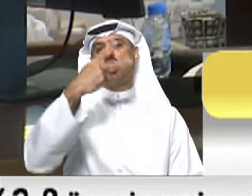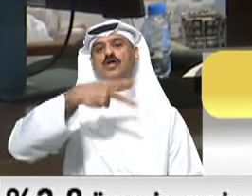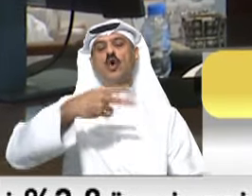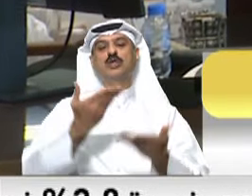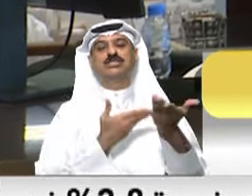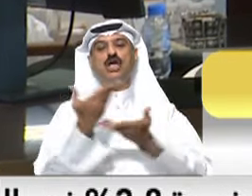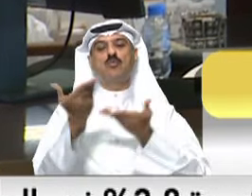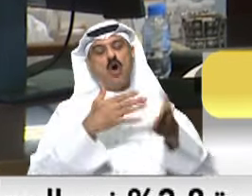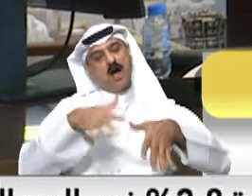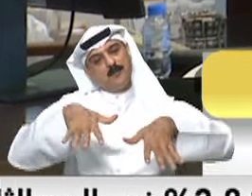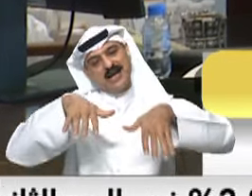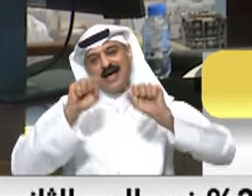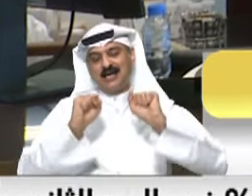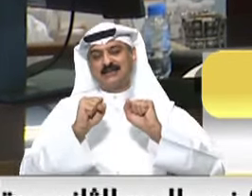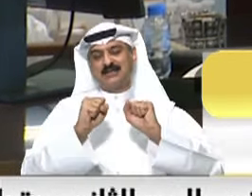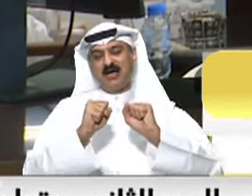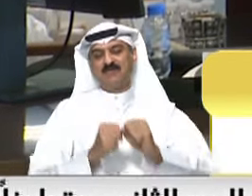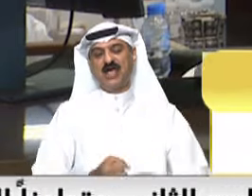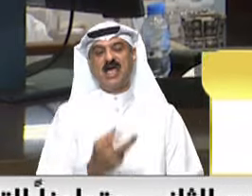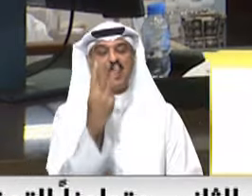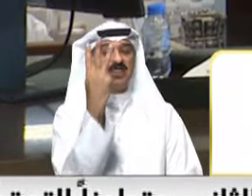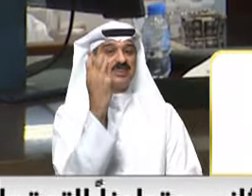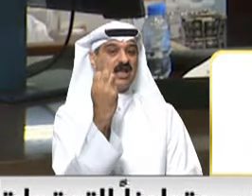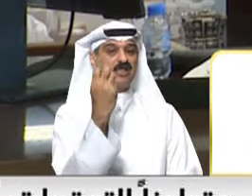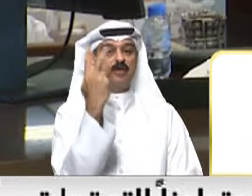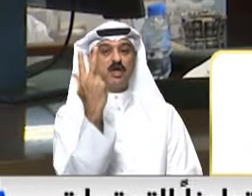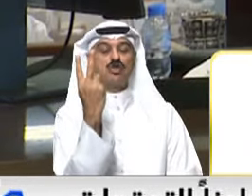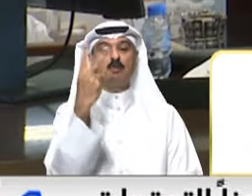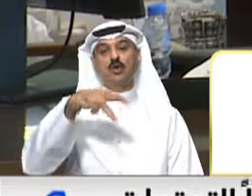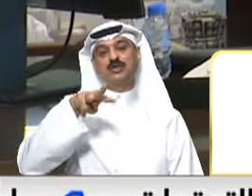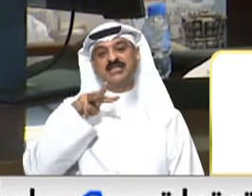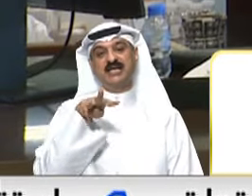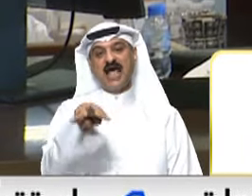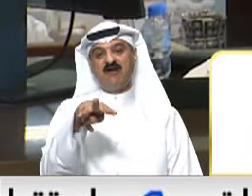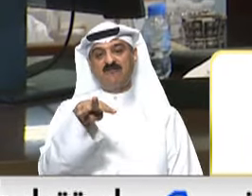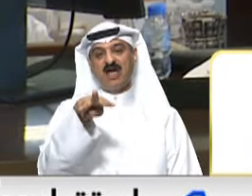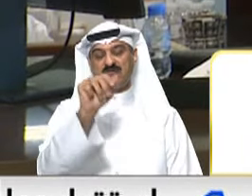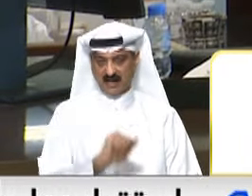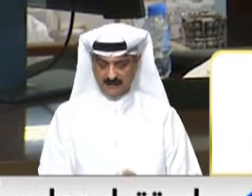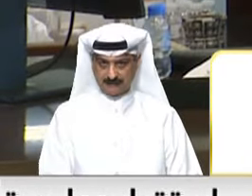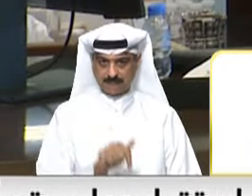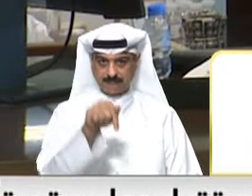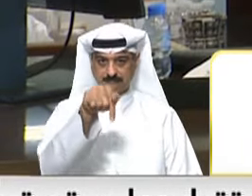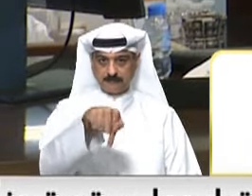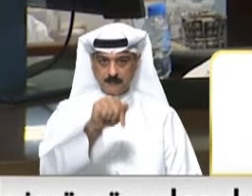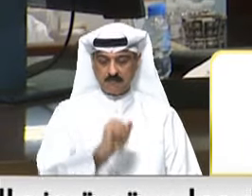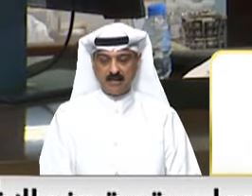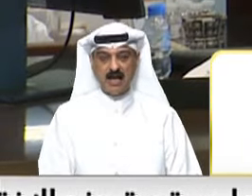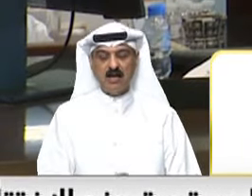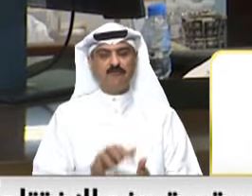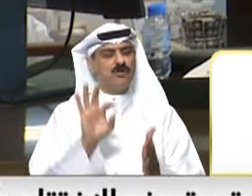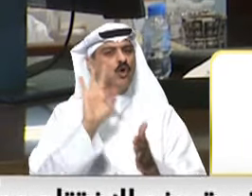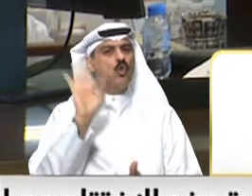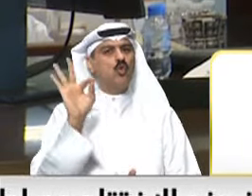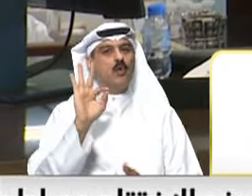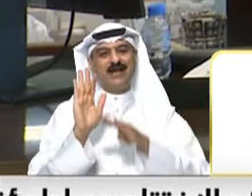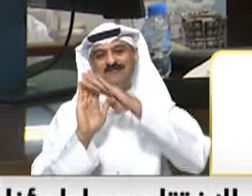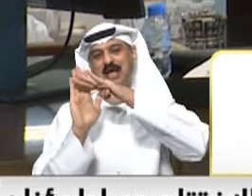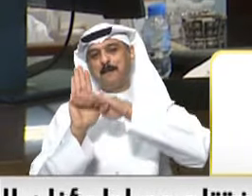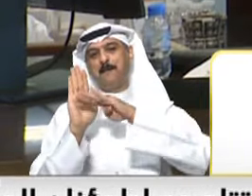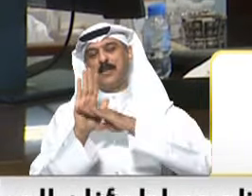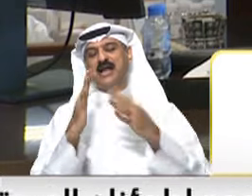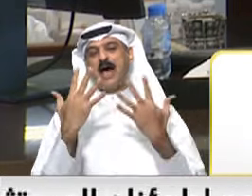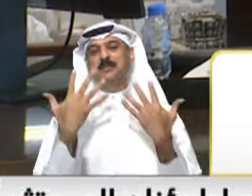إسكانية للمواطنين وأصحاب الطلبات الإسكانية، وكان النصيب الأكبر من هذه عبر القنوات الإلكترونية،